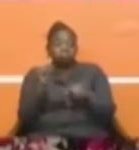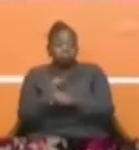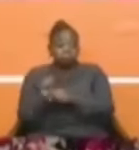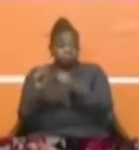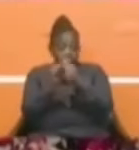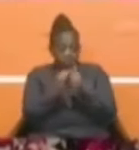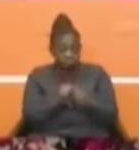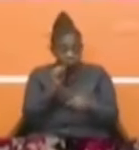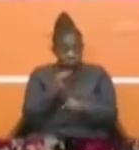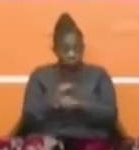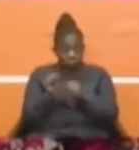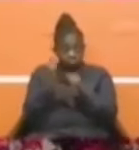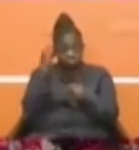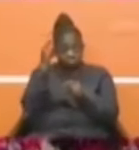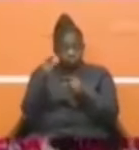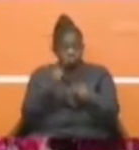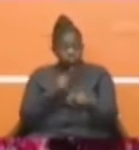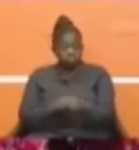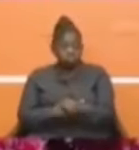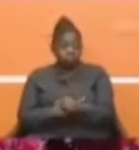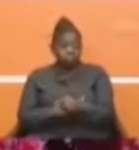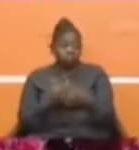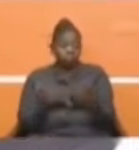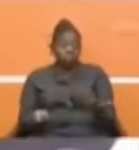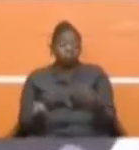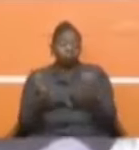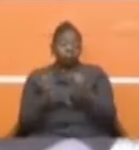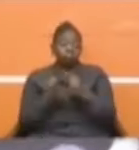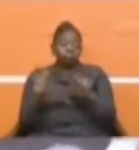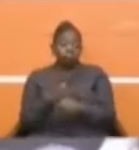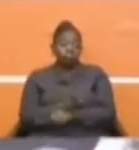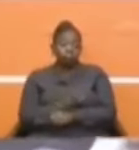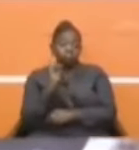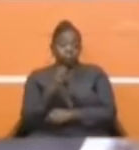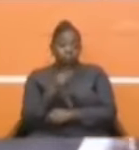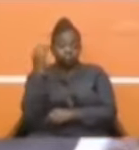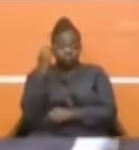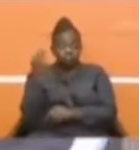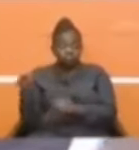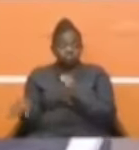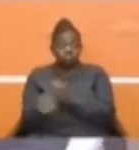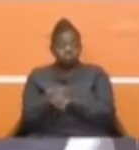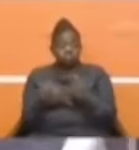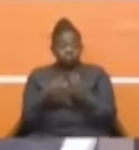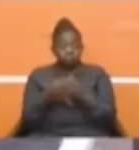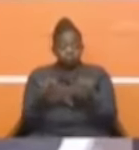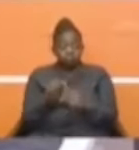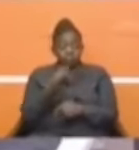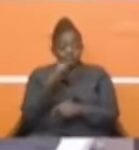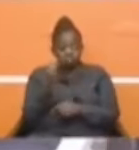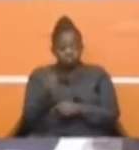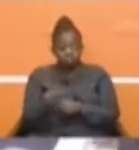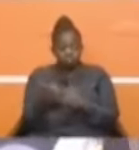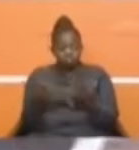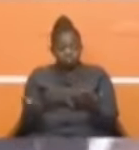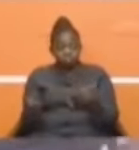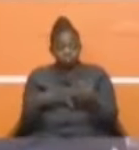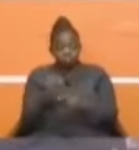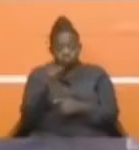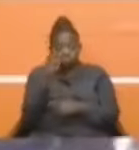bonna zebatobye bonna ebbanga eryo lyonna kintu kya bulumi abudde kote kuba omusango guno ate sande tuliri mukyalo